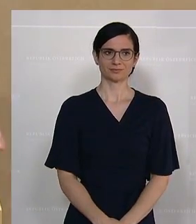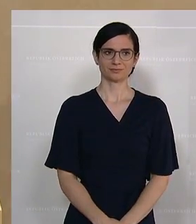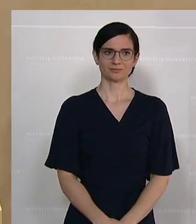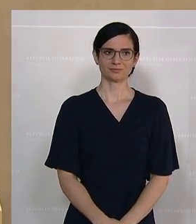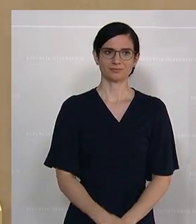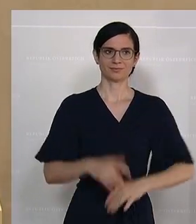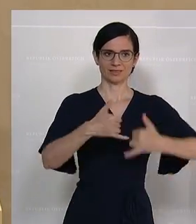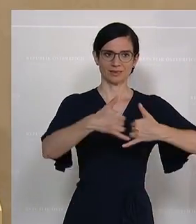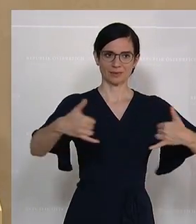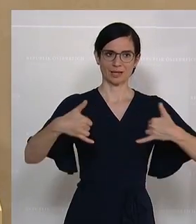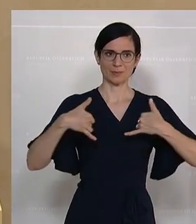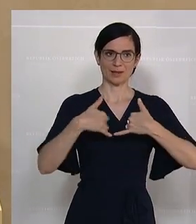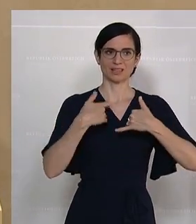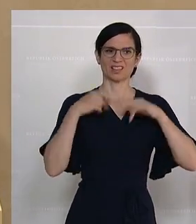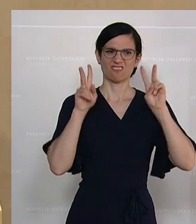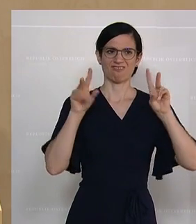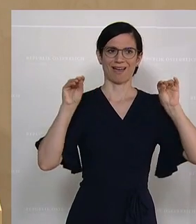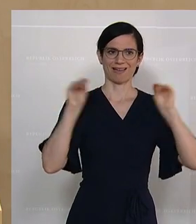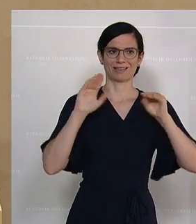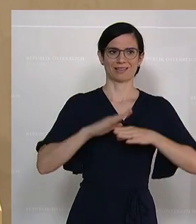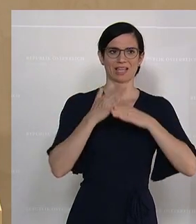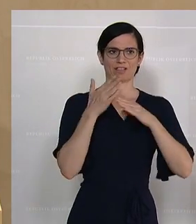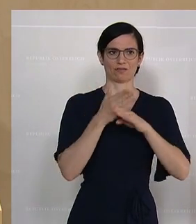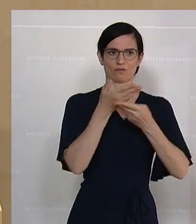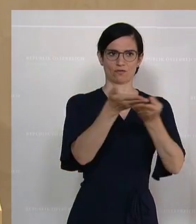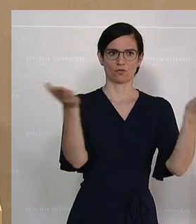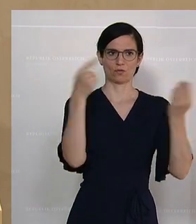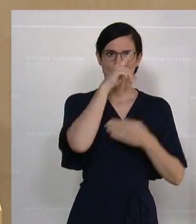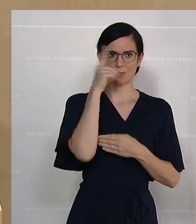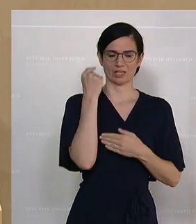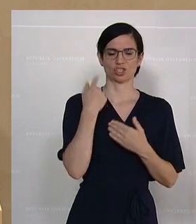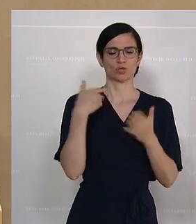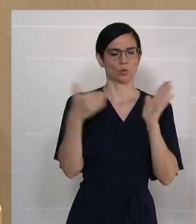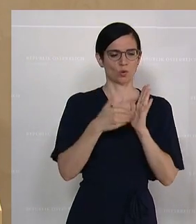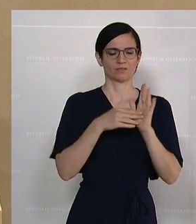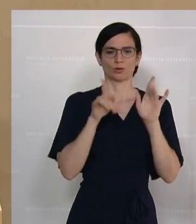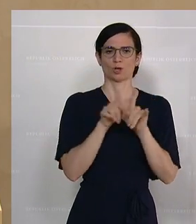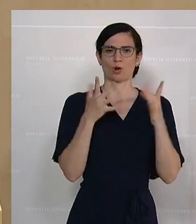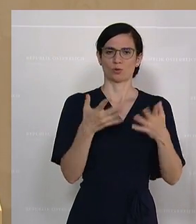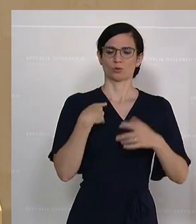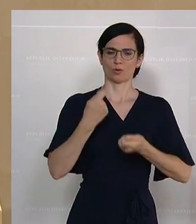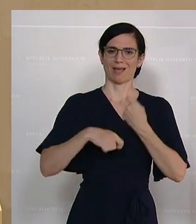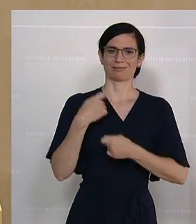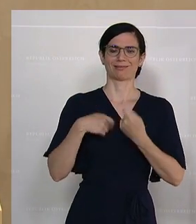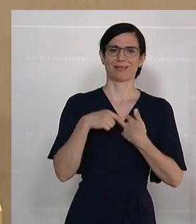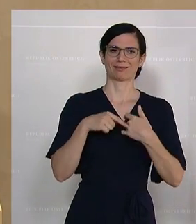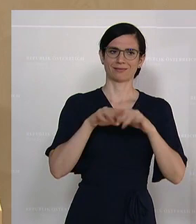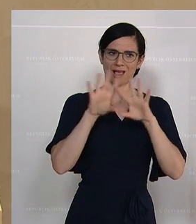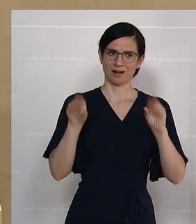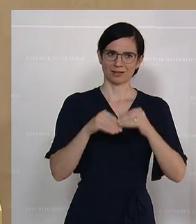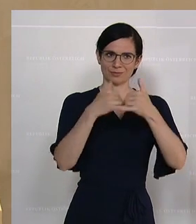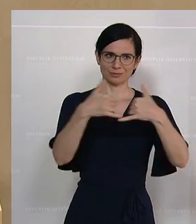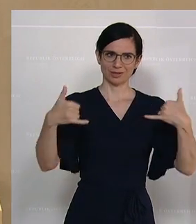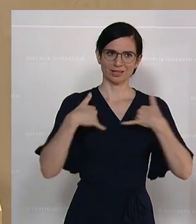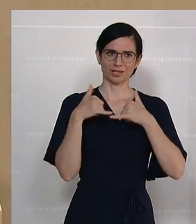dieses paket wird den menschen helfen das ist auch notwendig und wir tun das auch und mit diesen paketen insgesamt punkt die